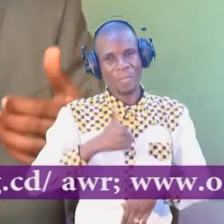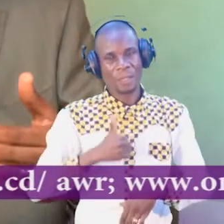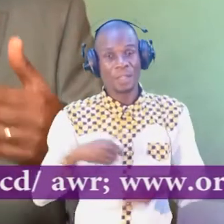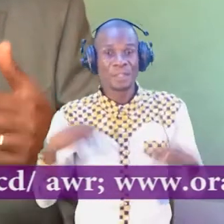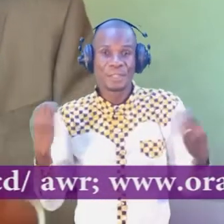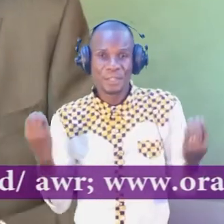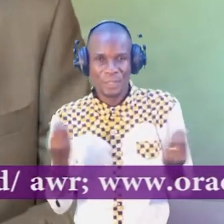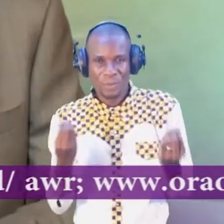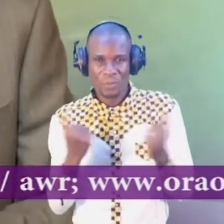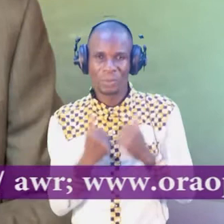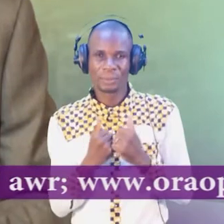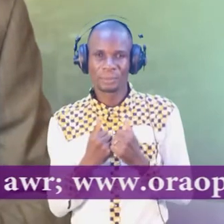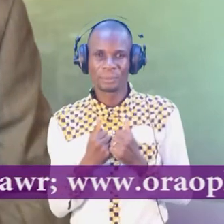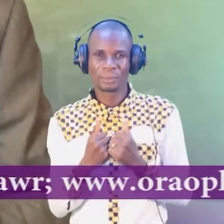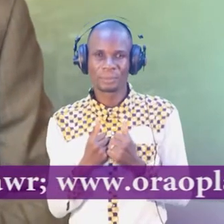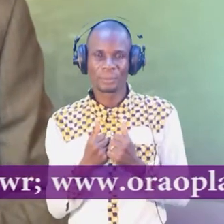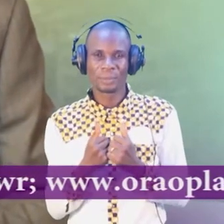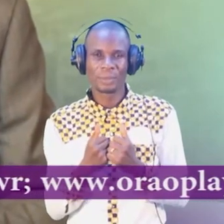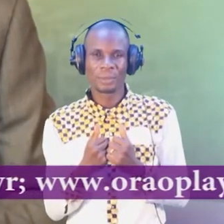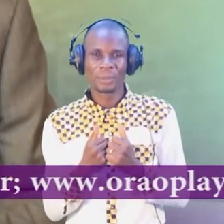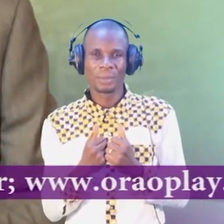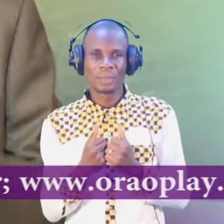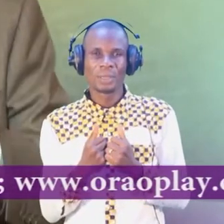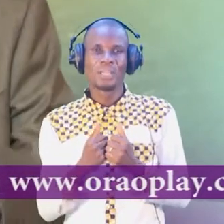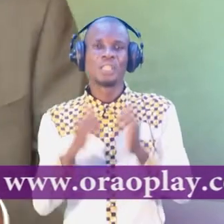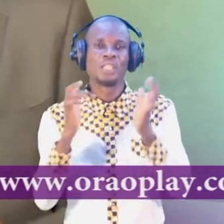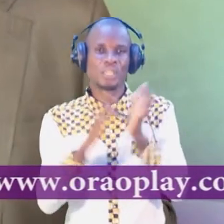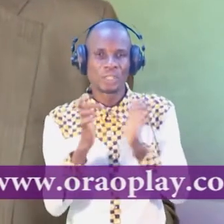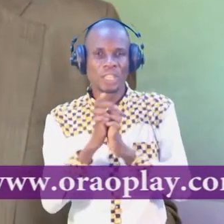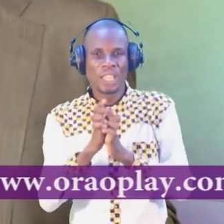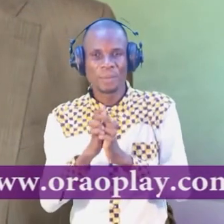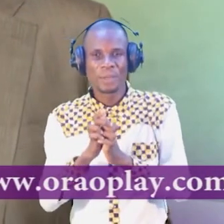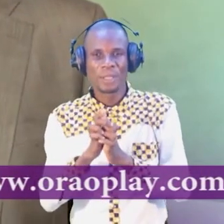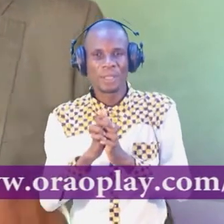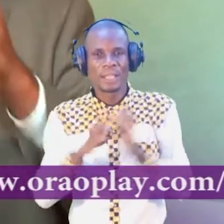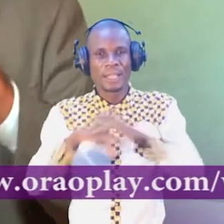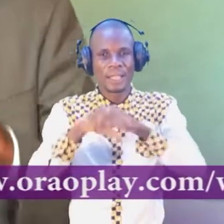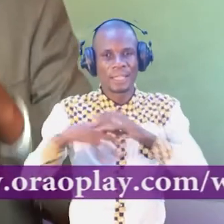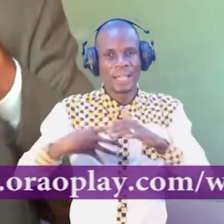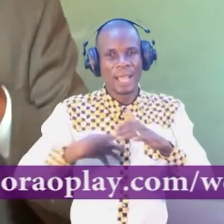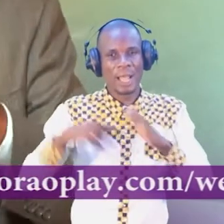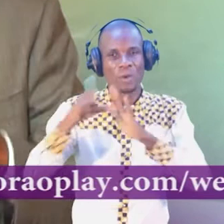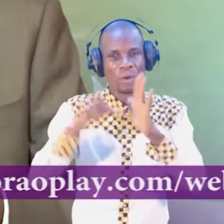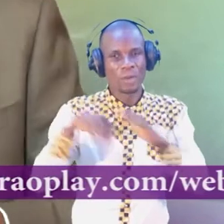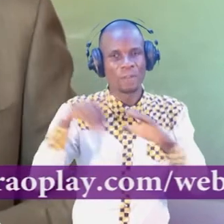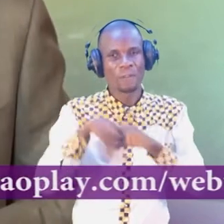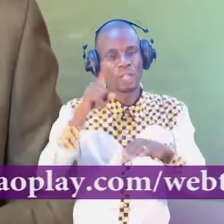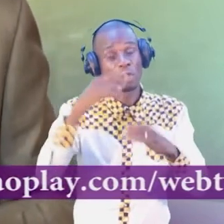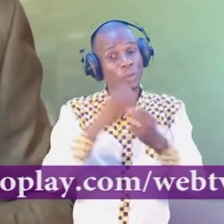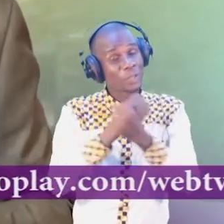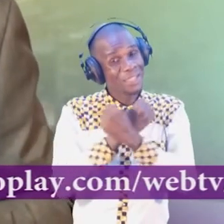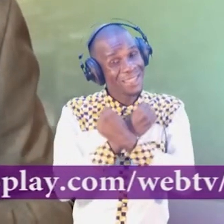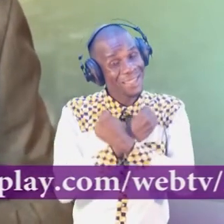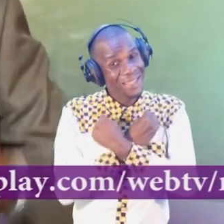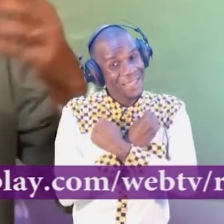wana ya koyeba kobongwana mpe kosalela mibeko na ye ndenge esengeli. Talatina nini alingi ete